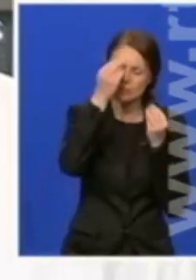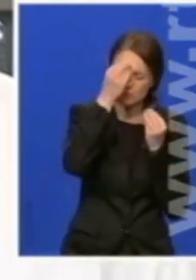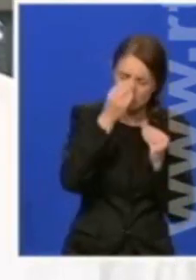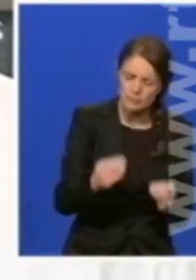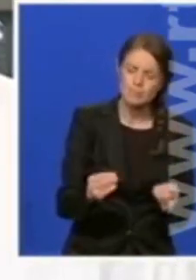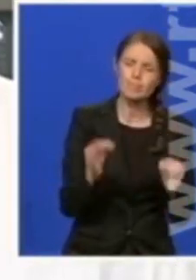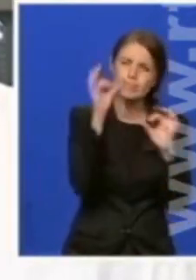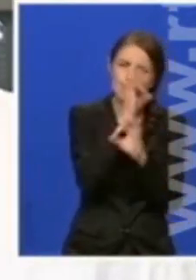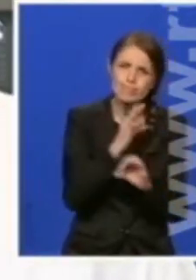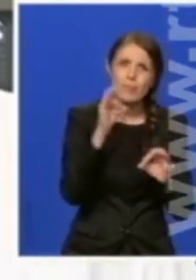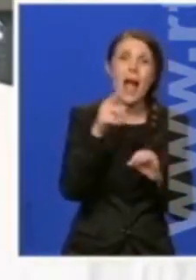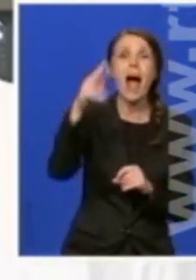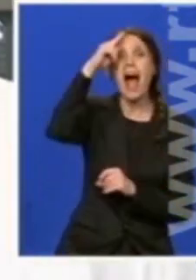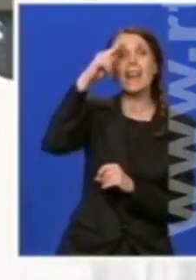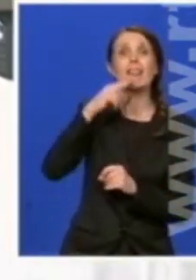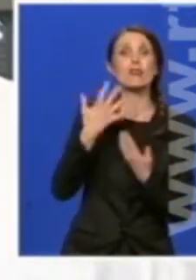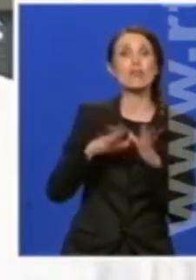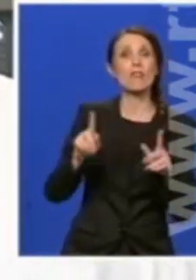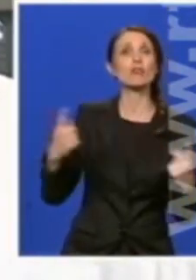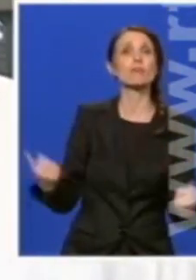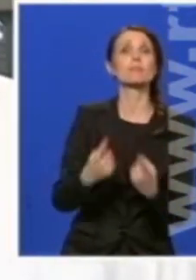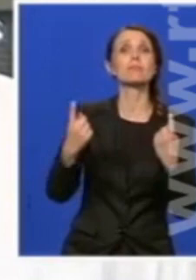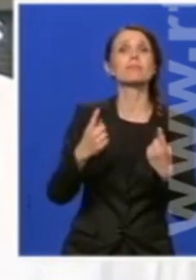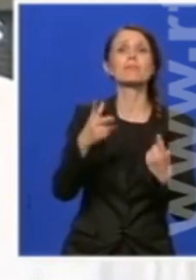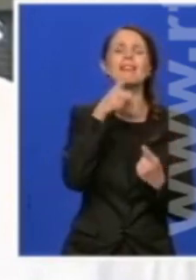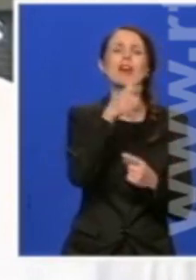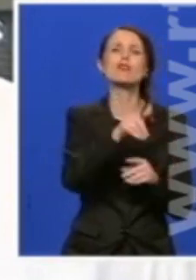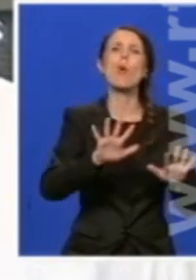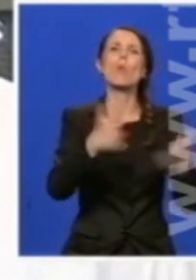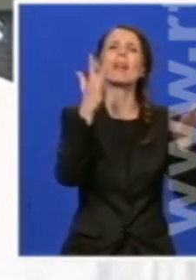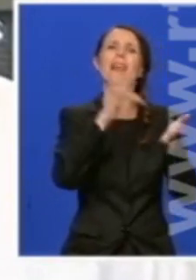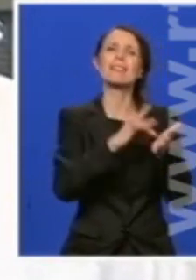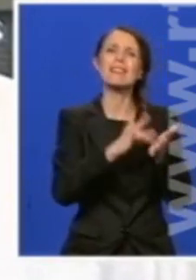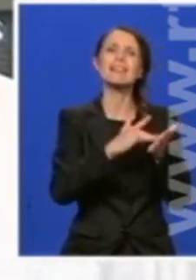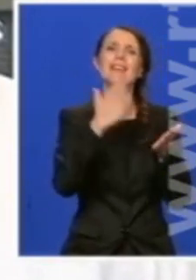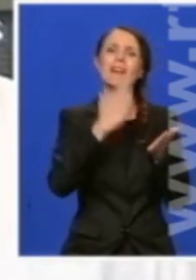u njegovom Nišu pokrenuta je inicijativa da urgentni centar ponese njegovo ime.